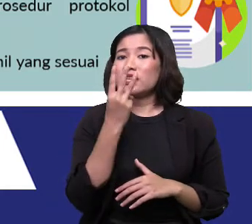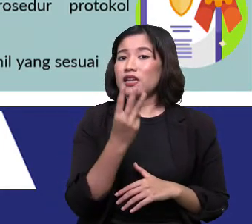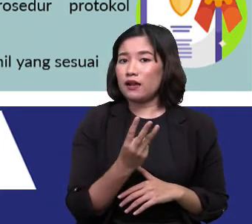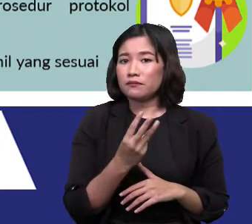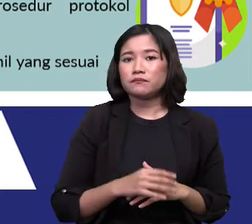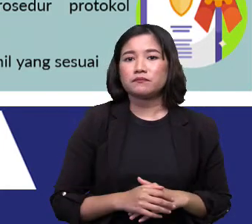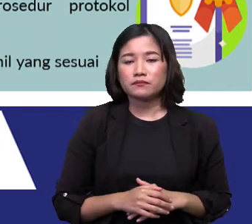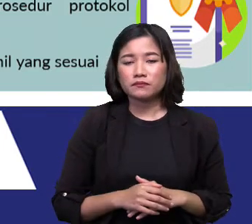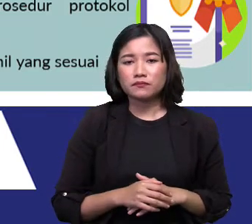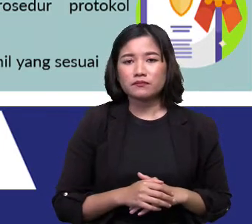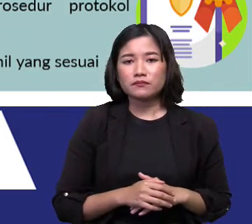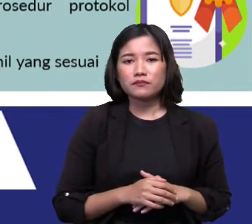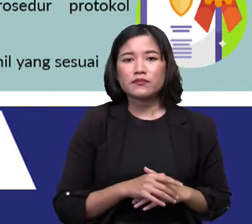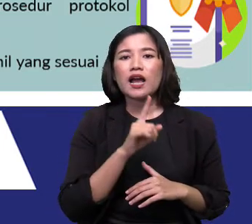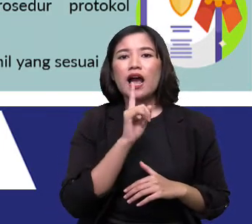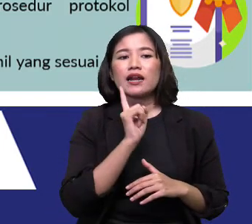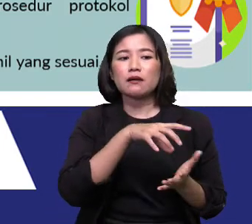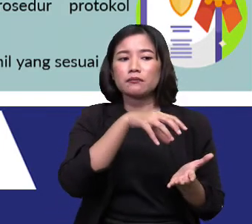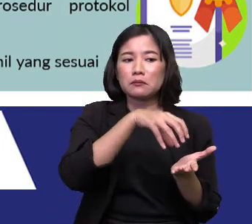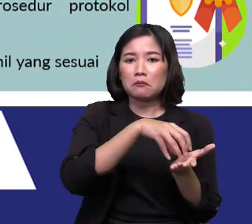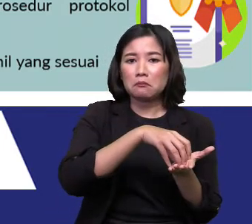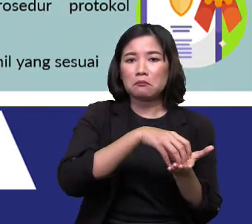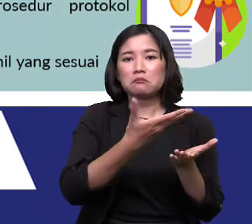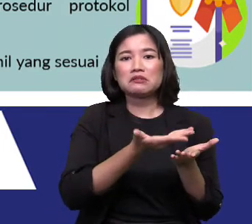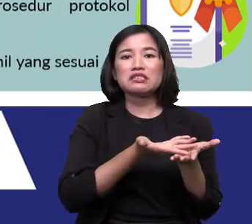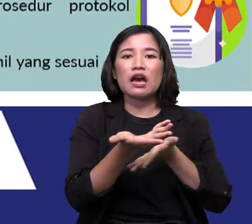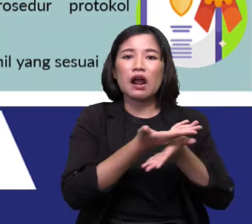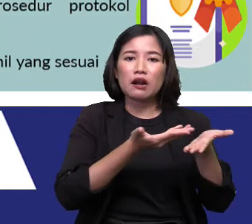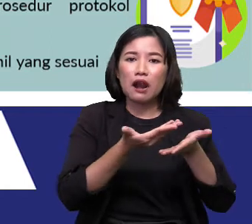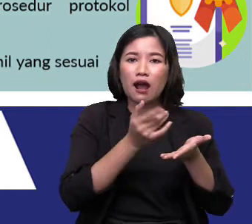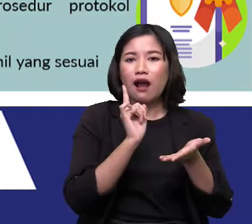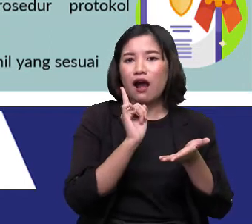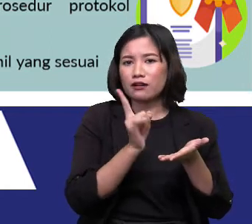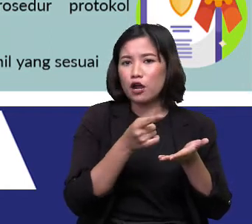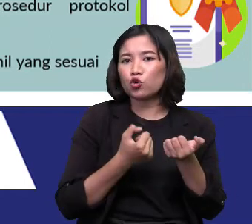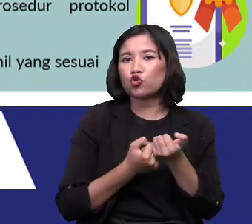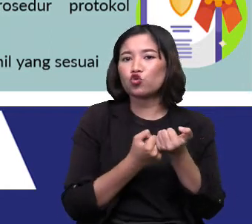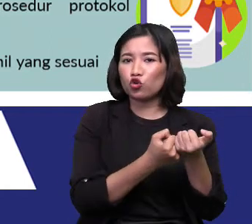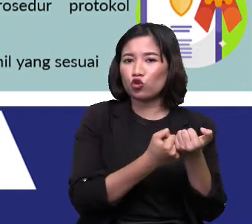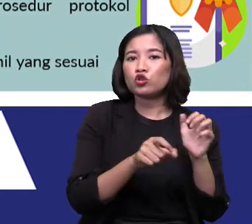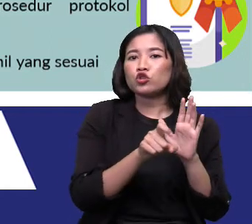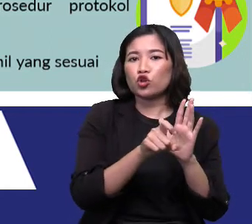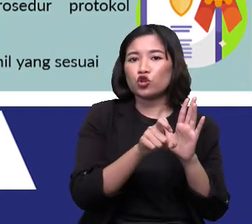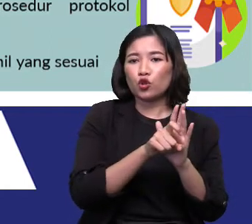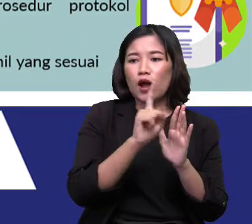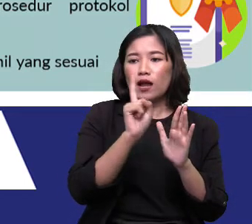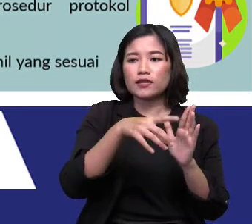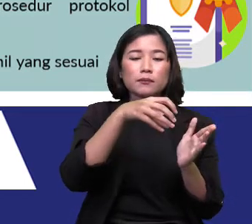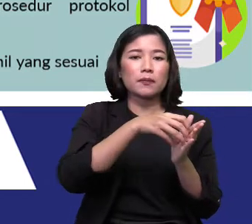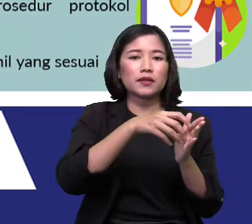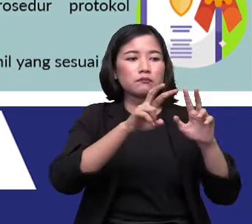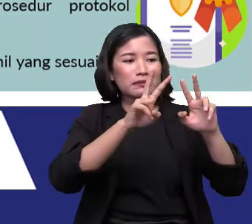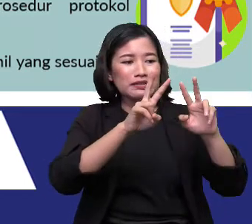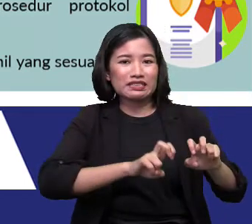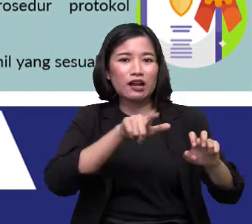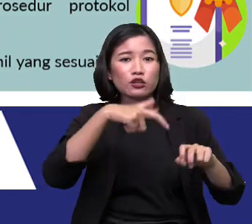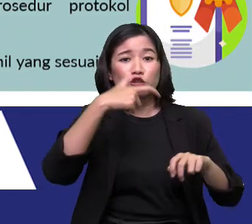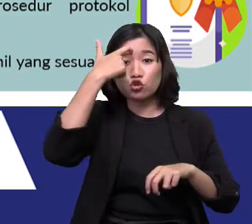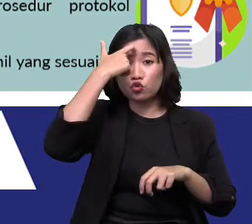Tersedianya sarana dan prasarana yang mendukung diantaranya Tersedianya fasilitas pemeriksaan suhu tubuh